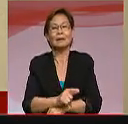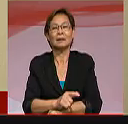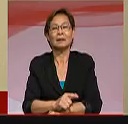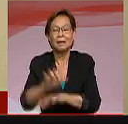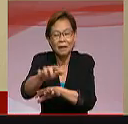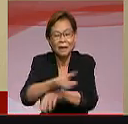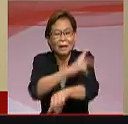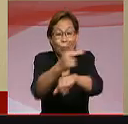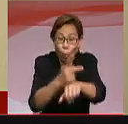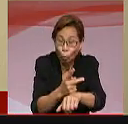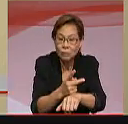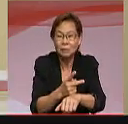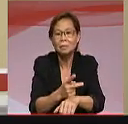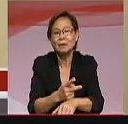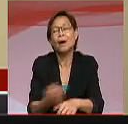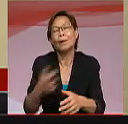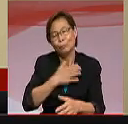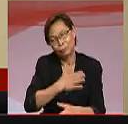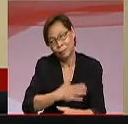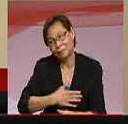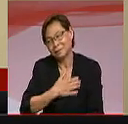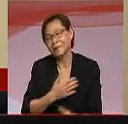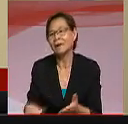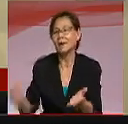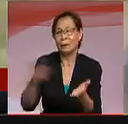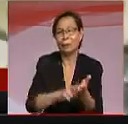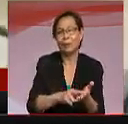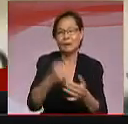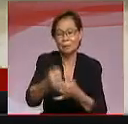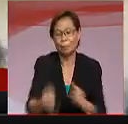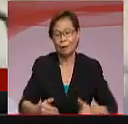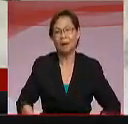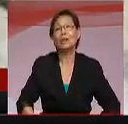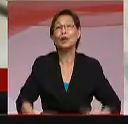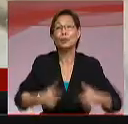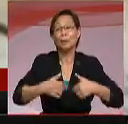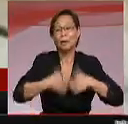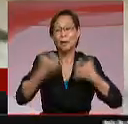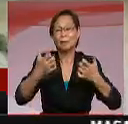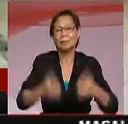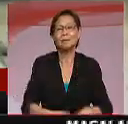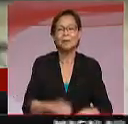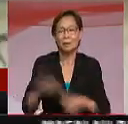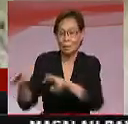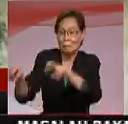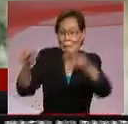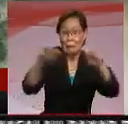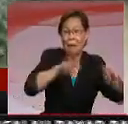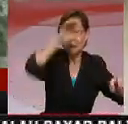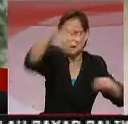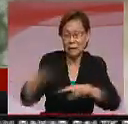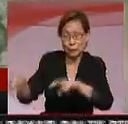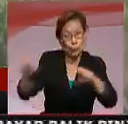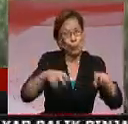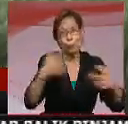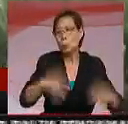kebun, sila laporkan kepada Jabatan Hidupan Liar. Pemindahan gajah liar dari kawasan konflik ini sangat